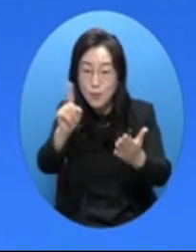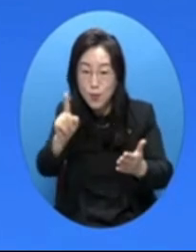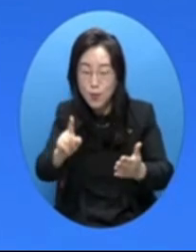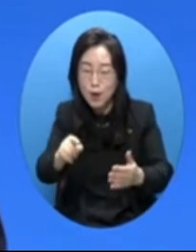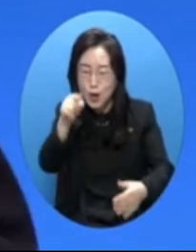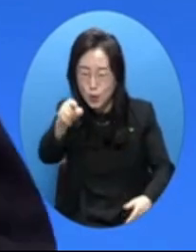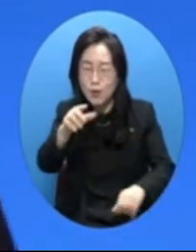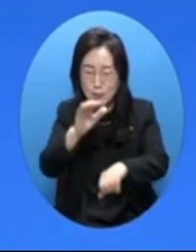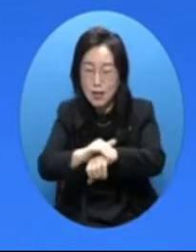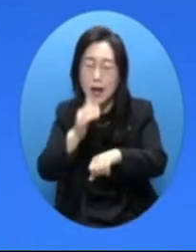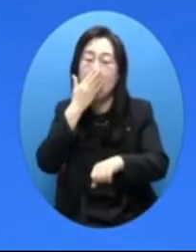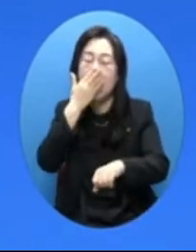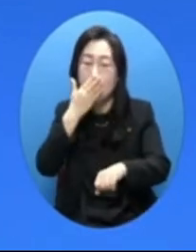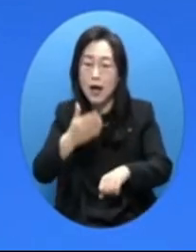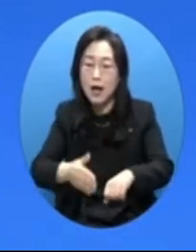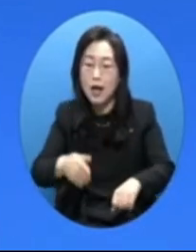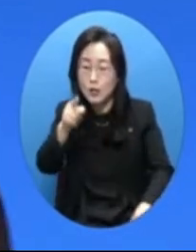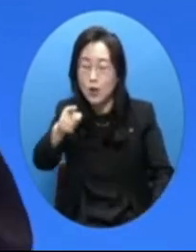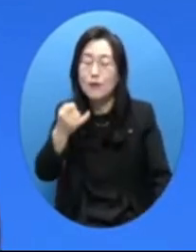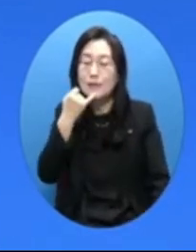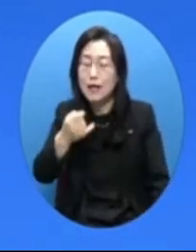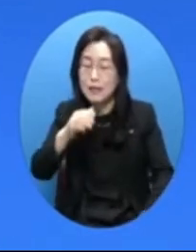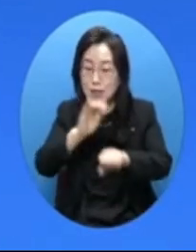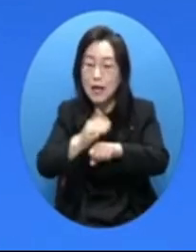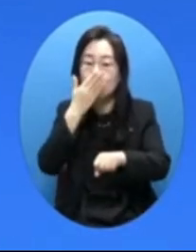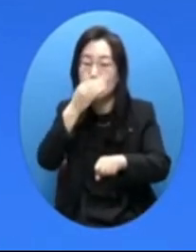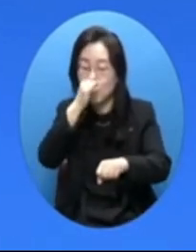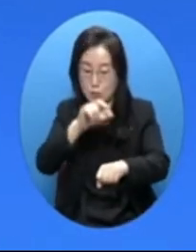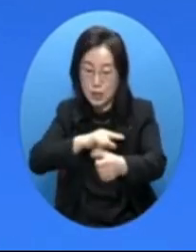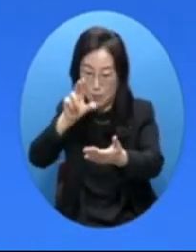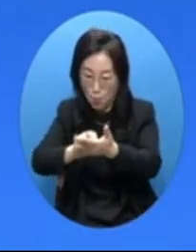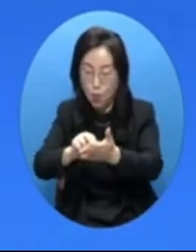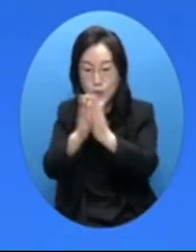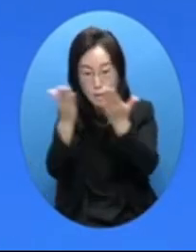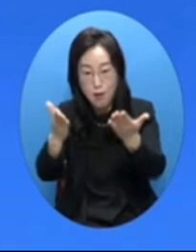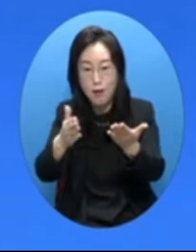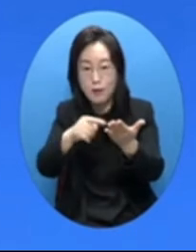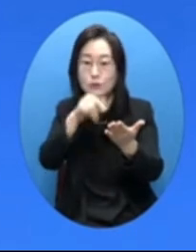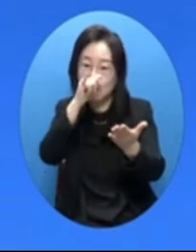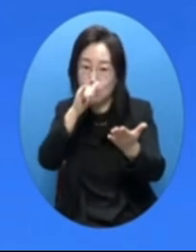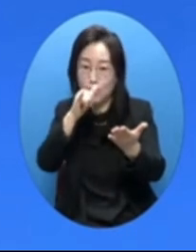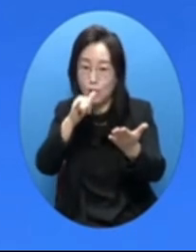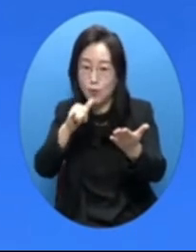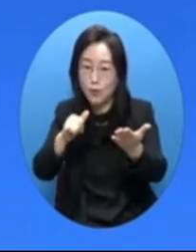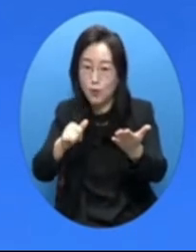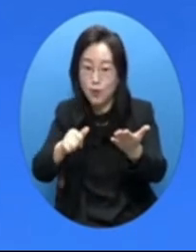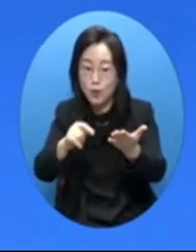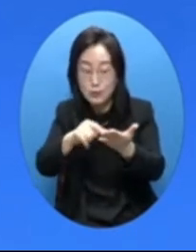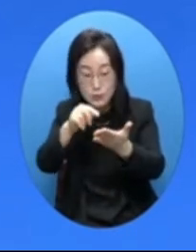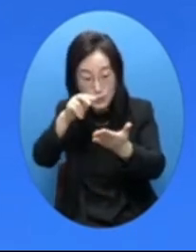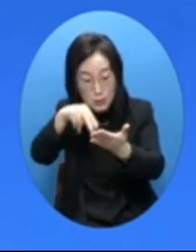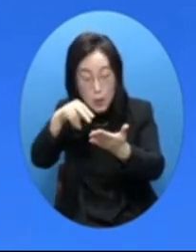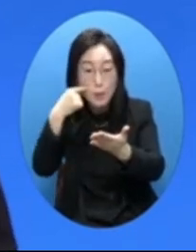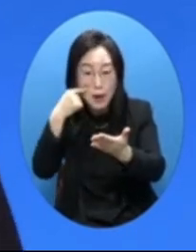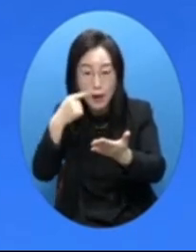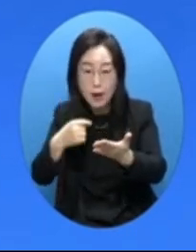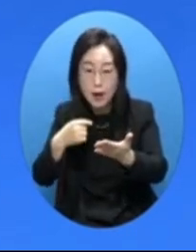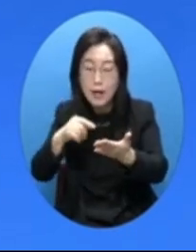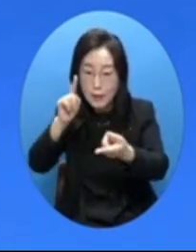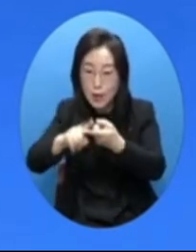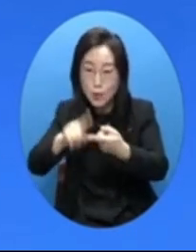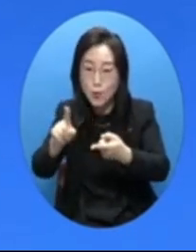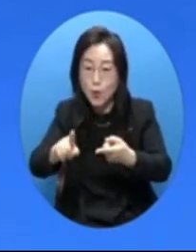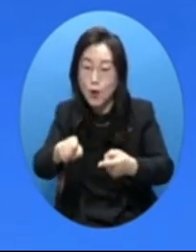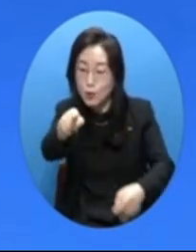동안 맨 그 그래 넌 괜찮아 넌 잘할 수 있어 그 제목 때문에 사람들이 책을 삽니다 그렇습니다 말 한마디가 사람을 바꾸는 것입니다 넌